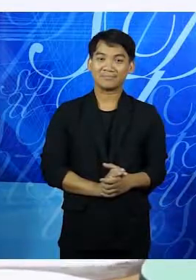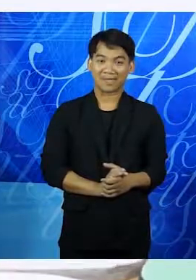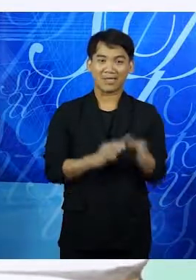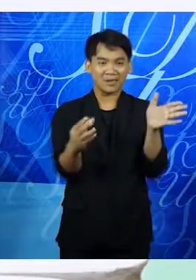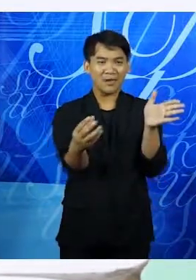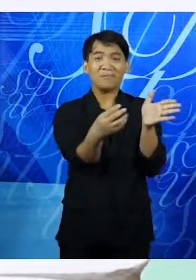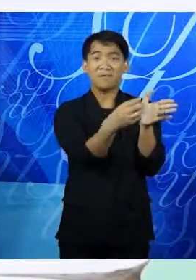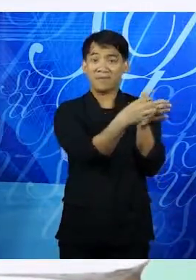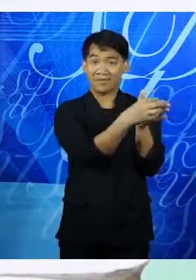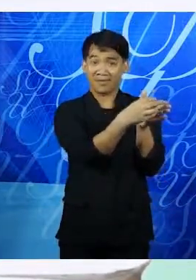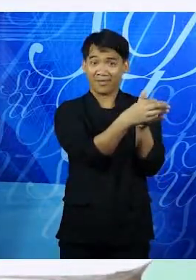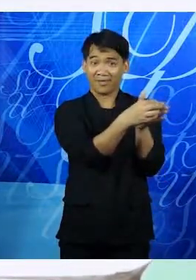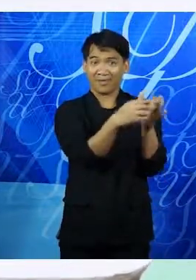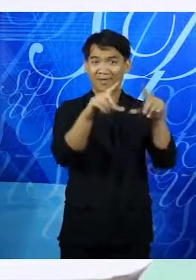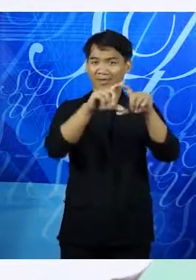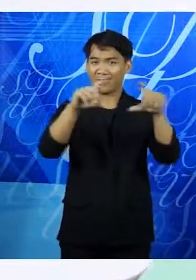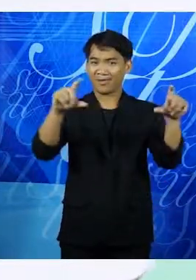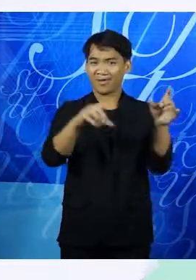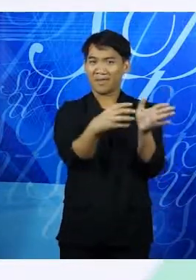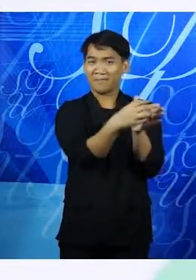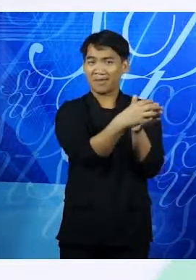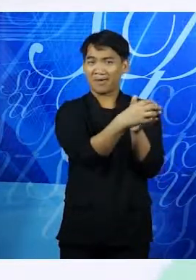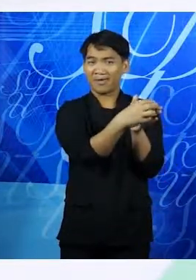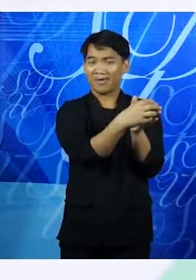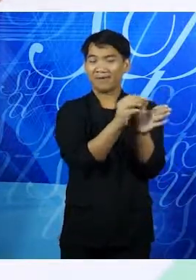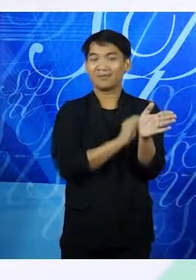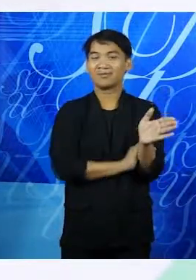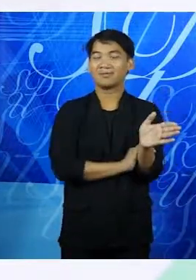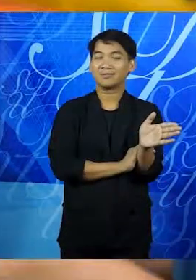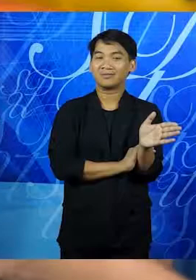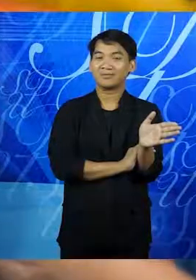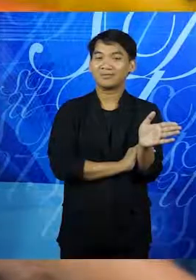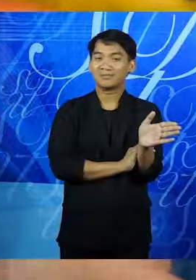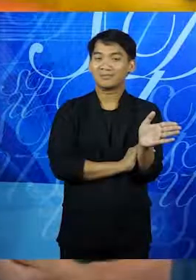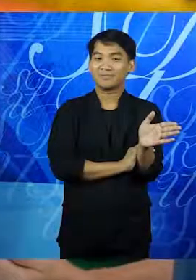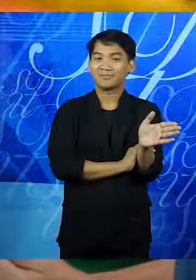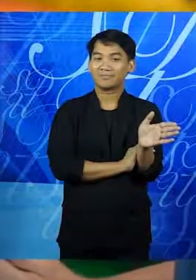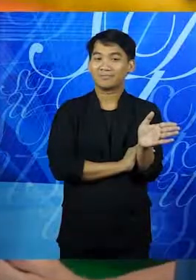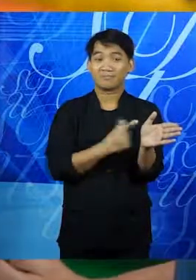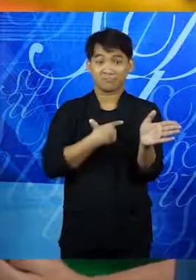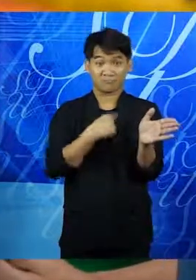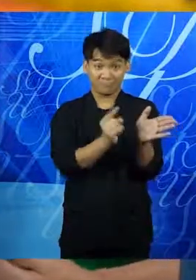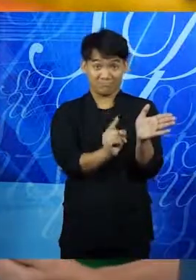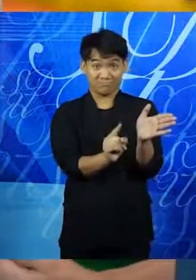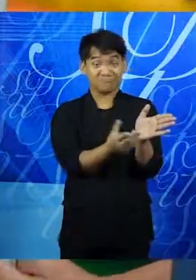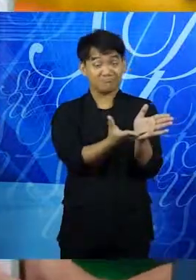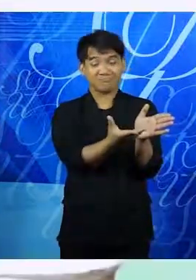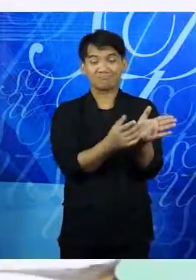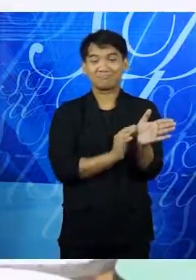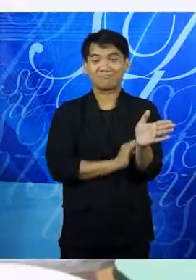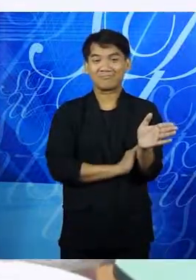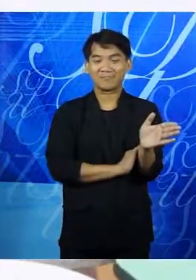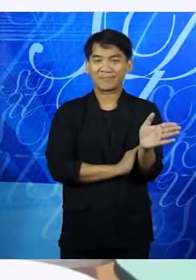ติดไว้นะคะให้ติดไว้ที่มุมแรกเลยนะคะอะไรคะที่หนูชอบเลือกเลยค่ะ